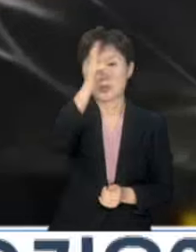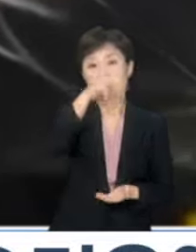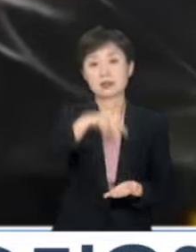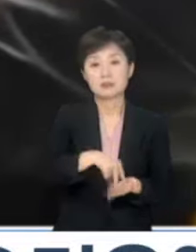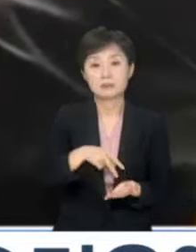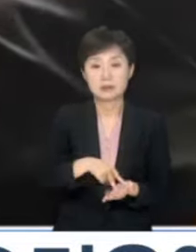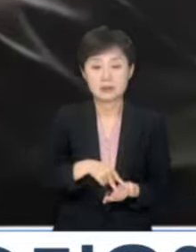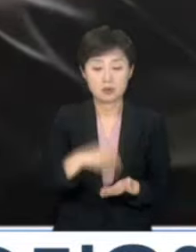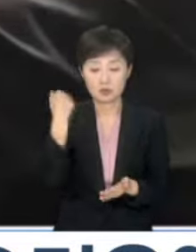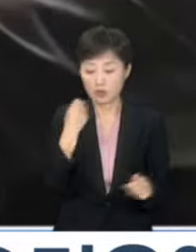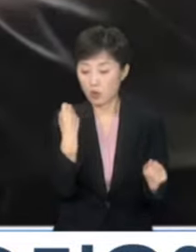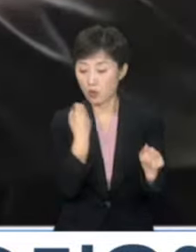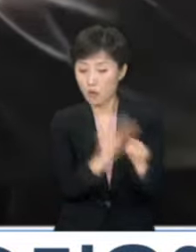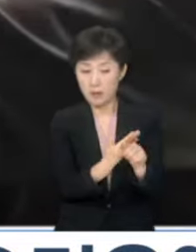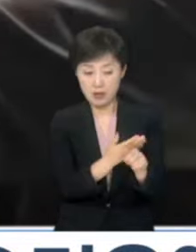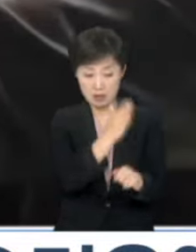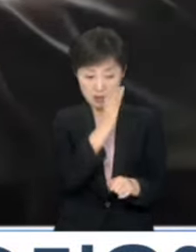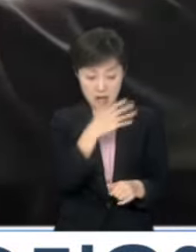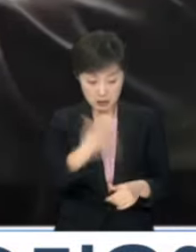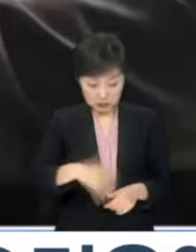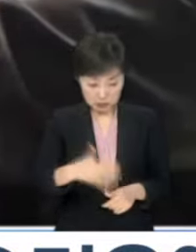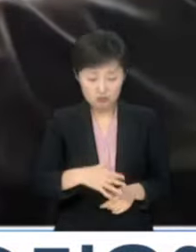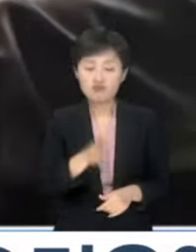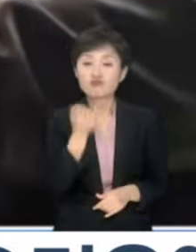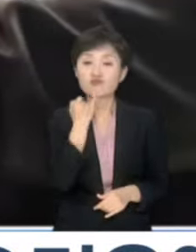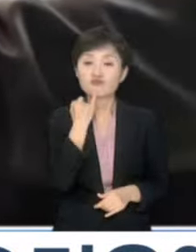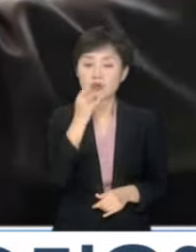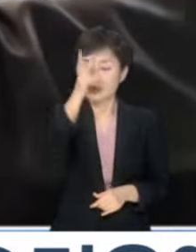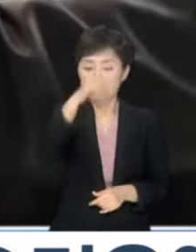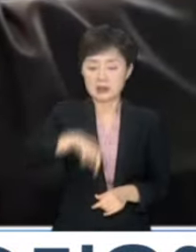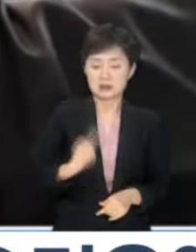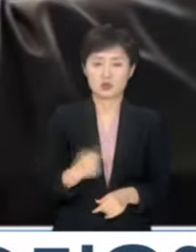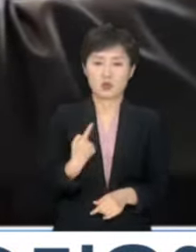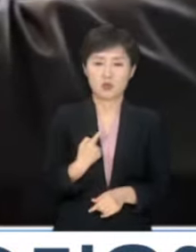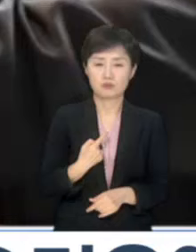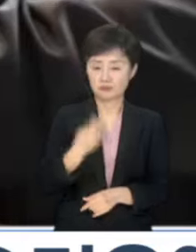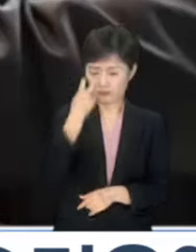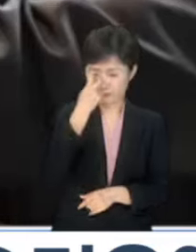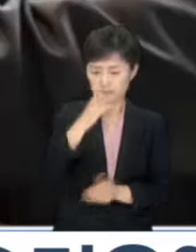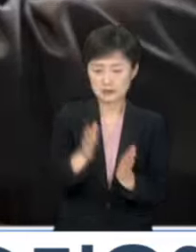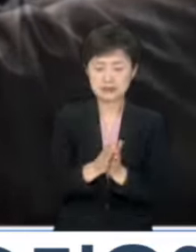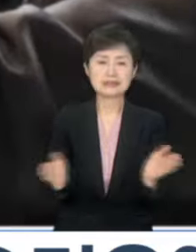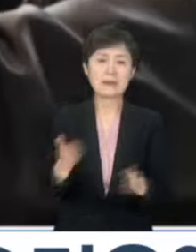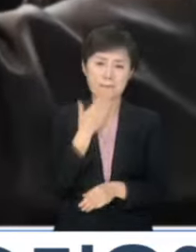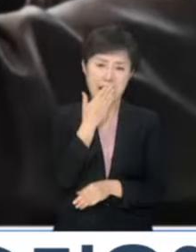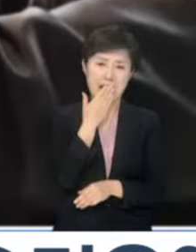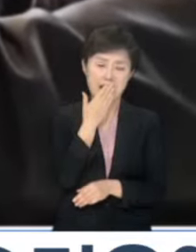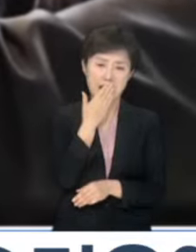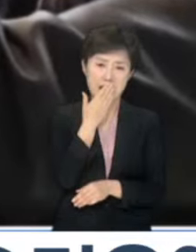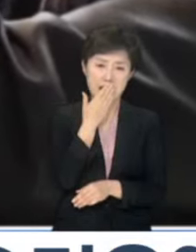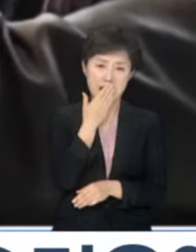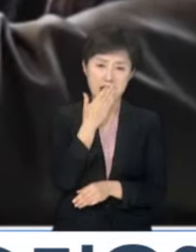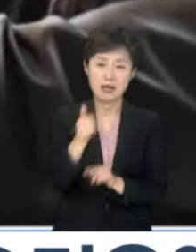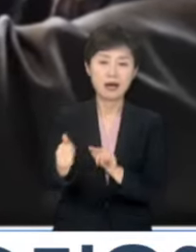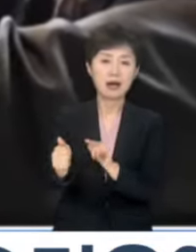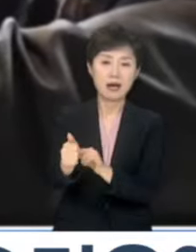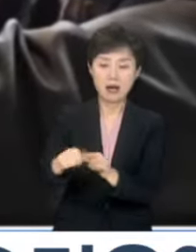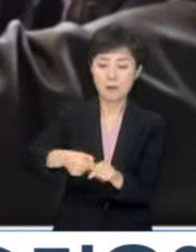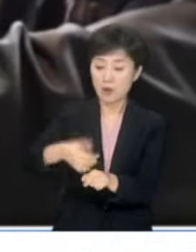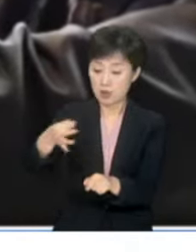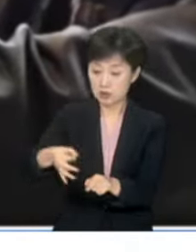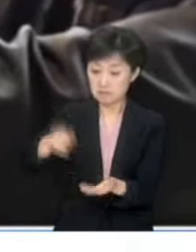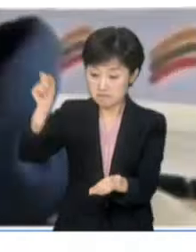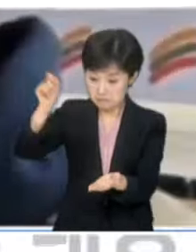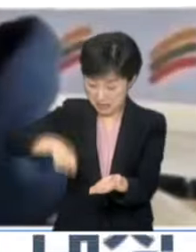뭐 누군가의 고발이 꼭 있지 않더라도 직권으로 해당 범죄 사실을 인지를 해서 수사를 빨리 시작하고 그다음에 해당 외국인에 대해서 벌금형